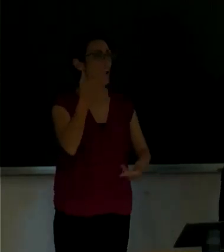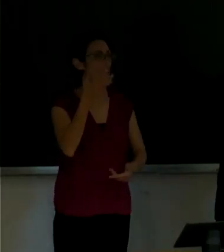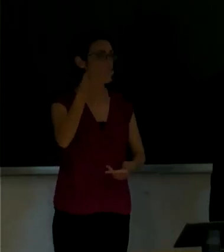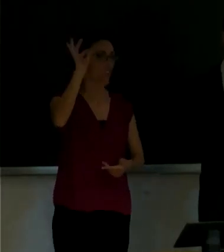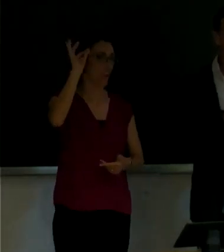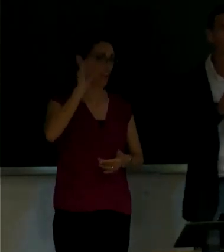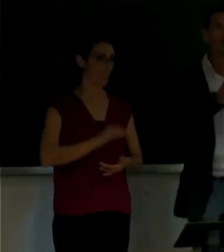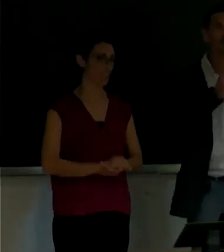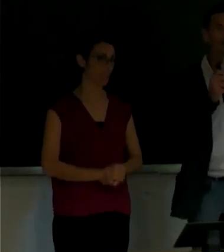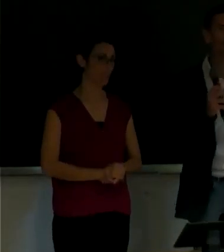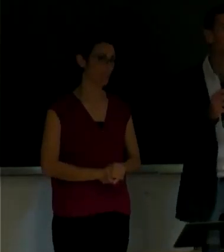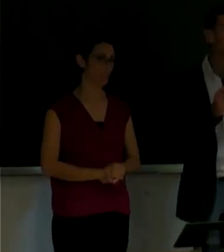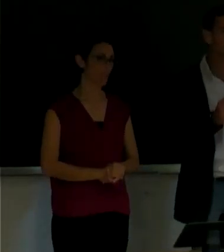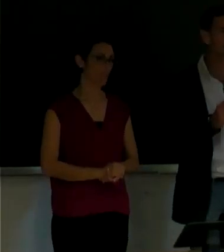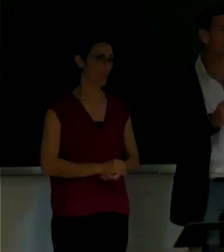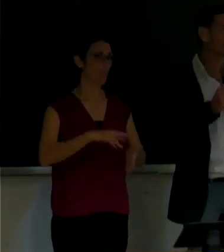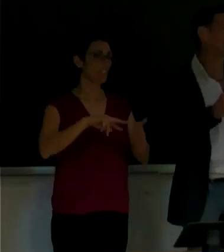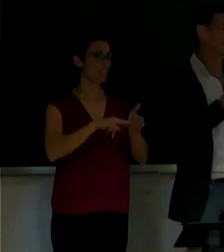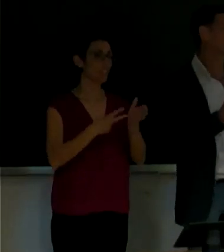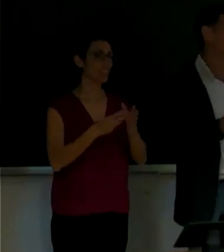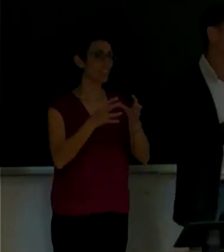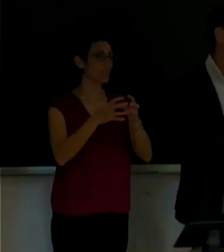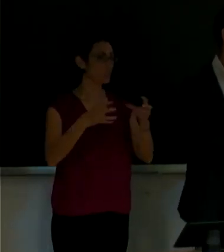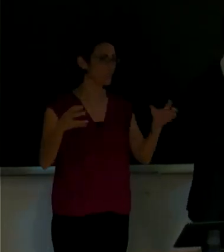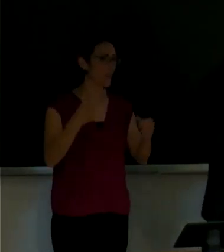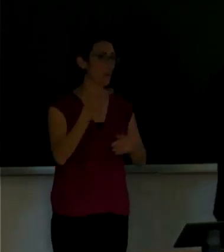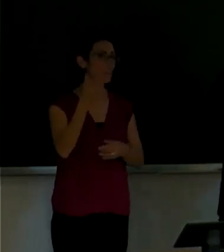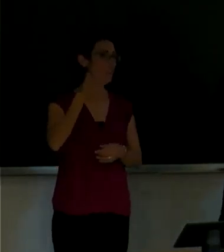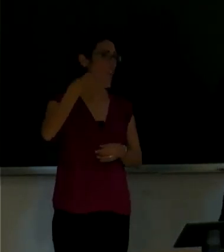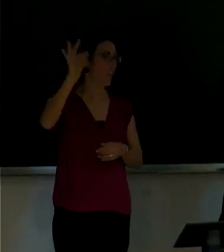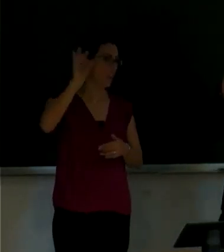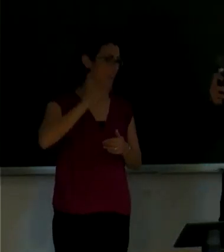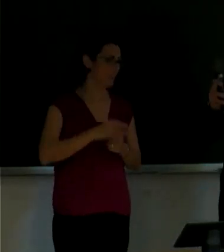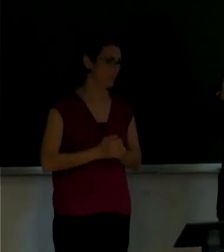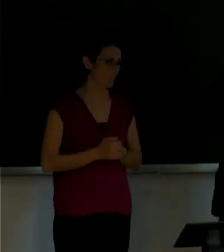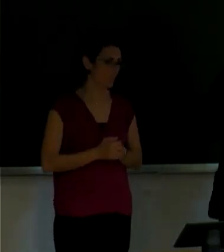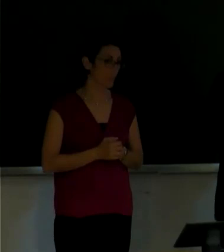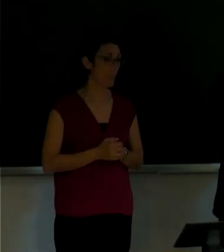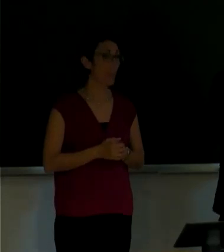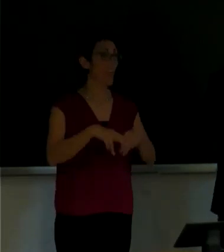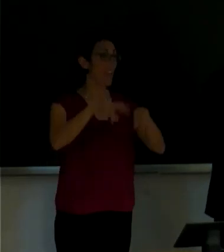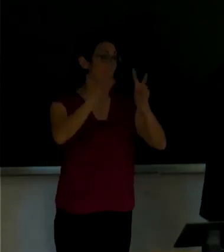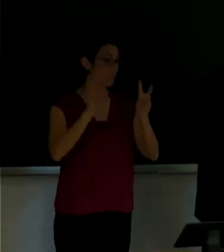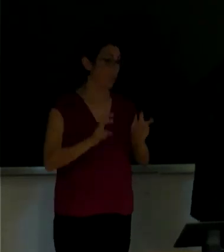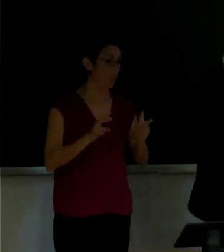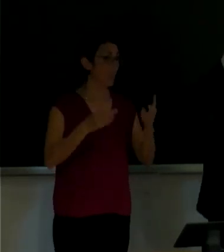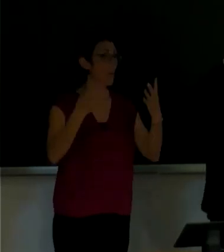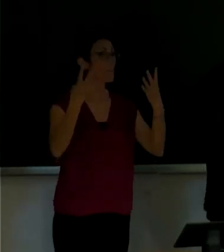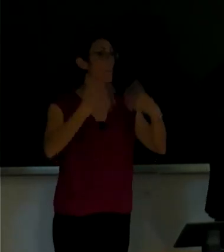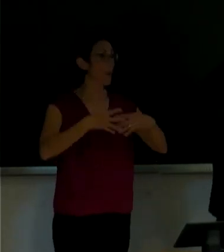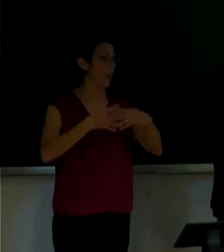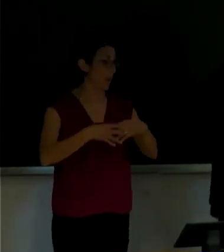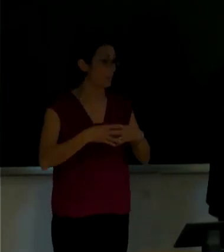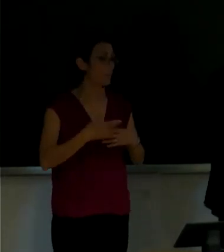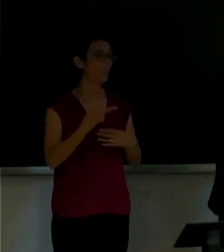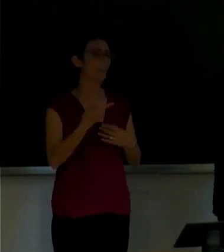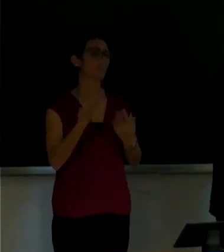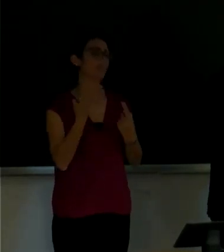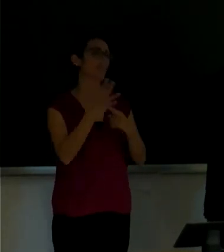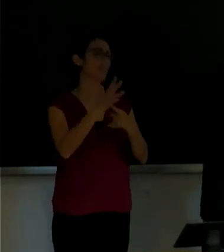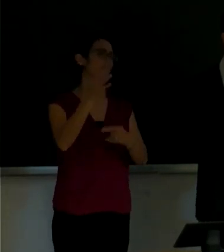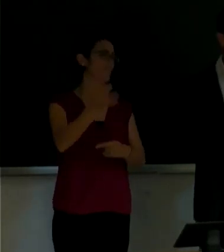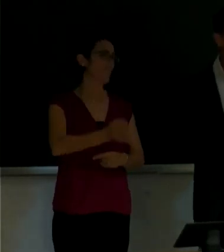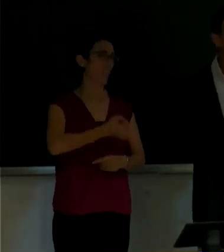l'eccellenza in questo caso. L'ingegneria industriale è l'eccellenza e in particolare l'elettronica e la meccanica rappresentano da sempre